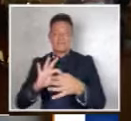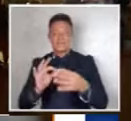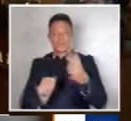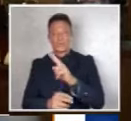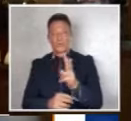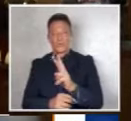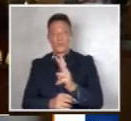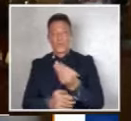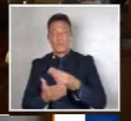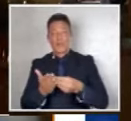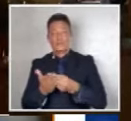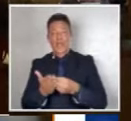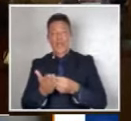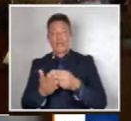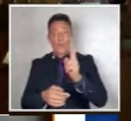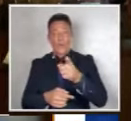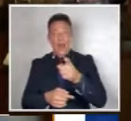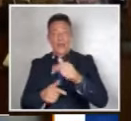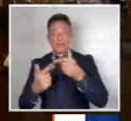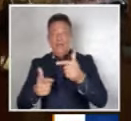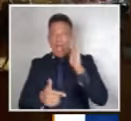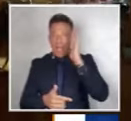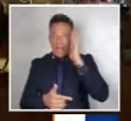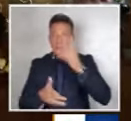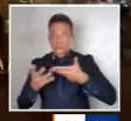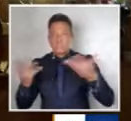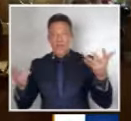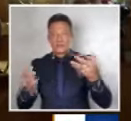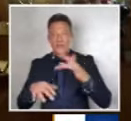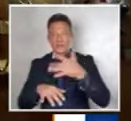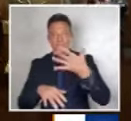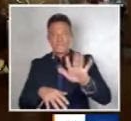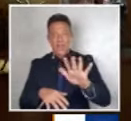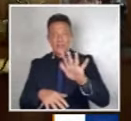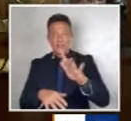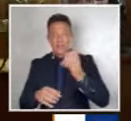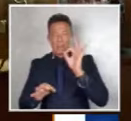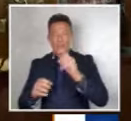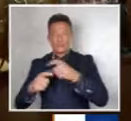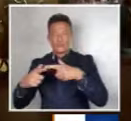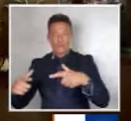di riportare le attenzioni in quelle che sono state le periferie abbandonate negli ultimi